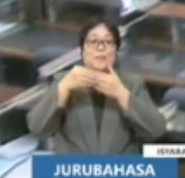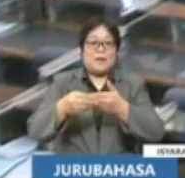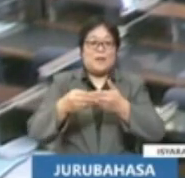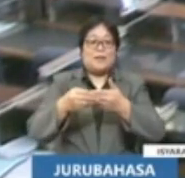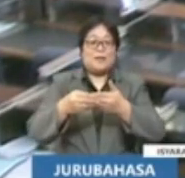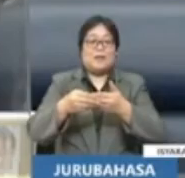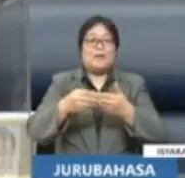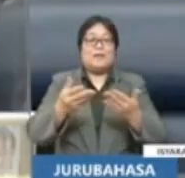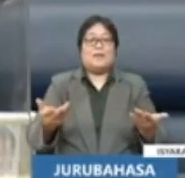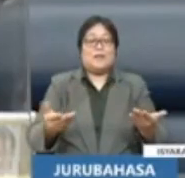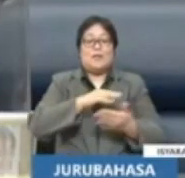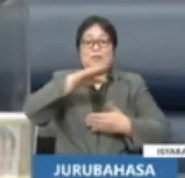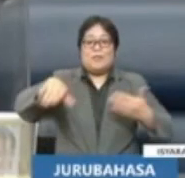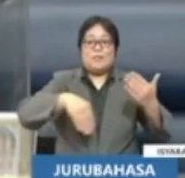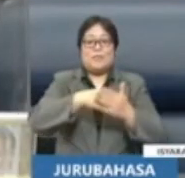semua tengok